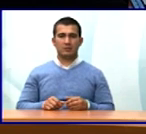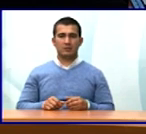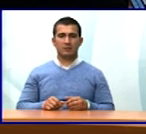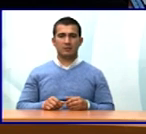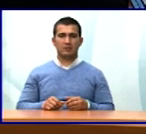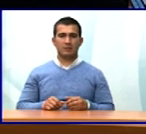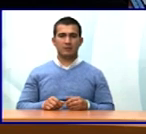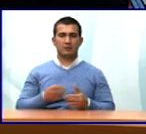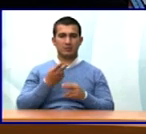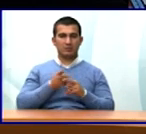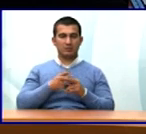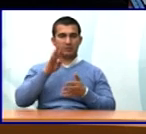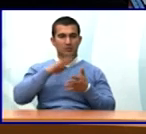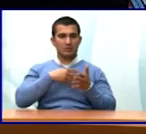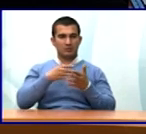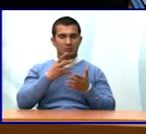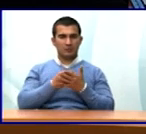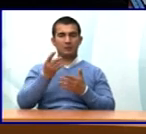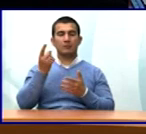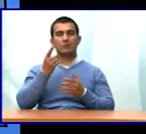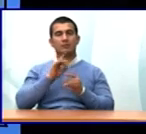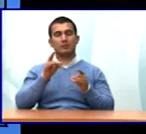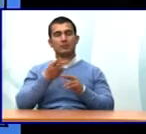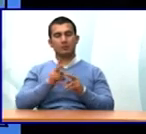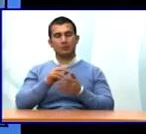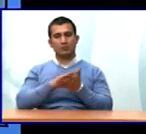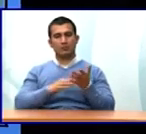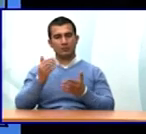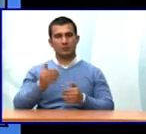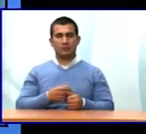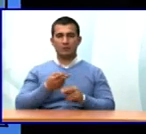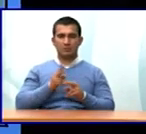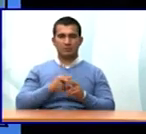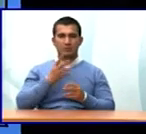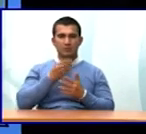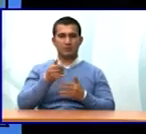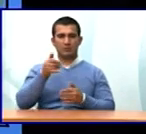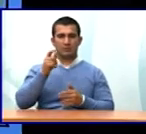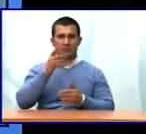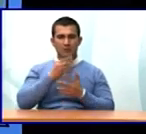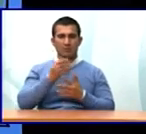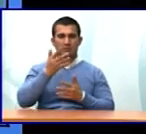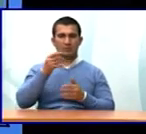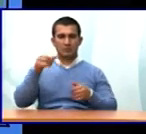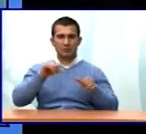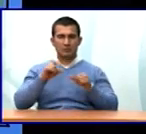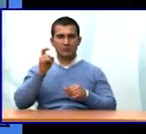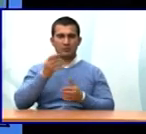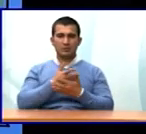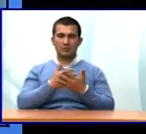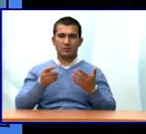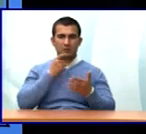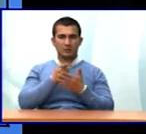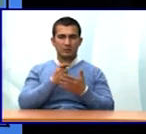Demak, bu jadval xuddi boyagi jadvalning davomi. Bunda ham o'g'itlar nomi berildi, kimyoviy tarkibi, ozuqa miqdori